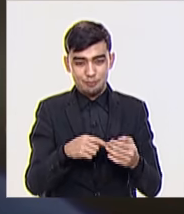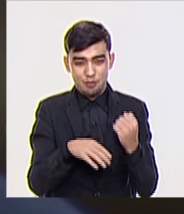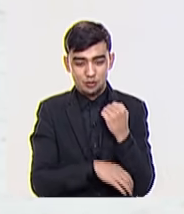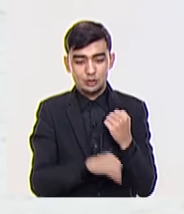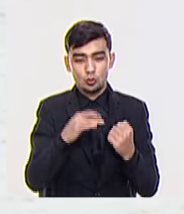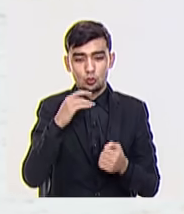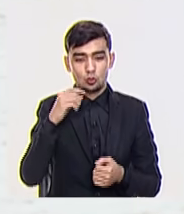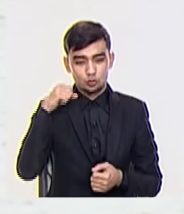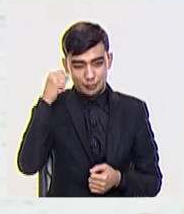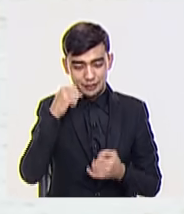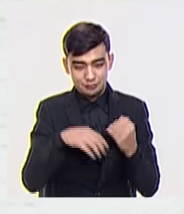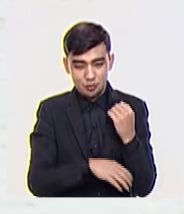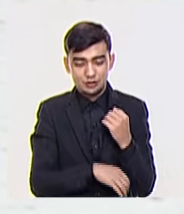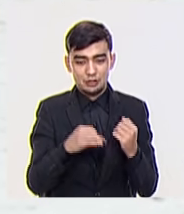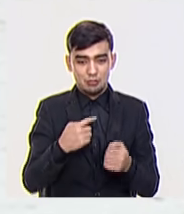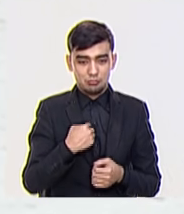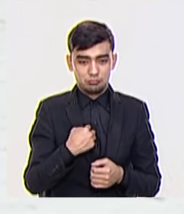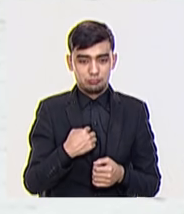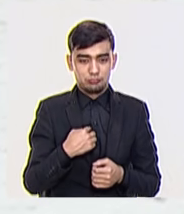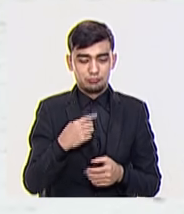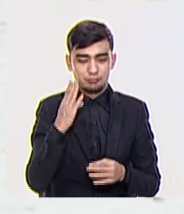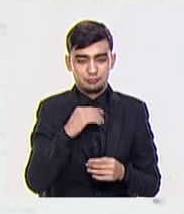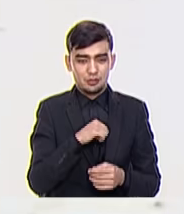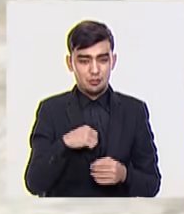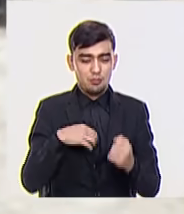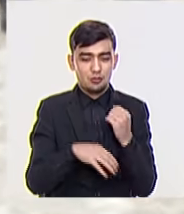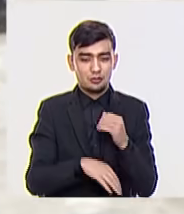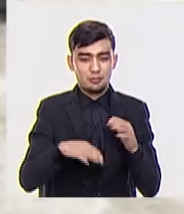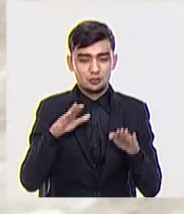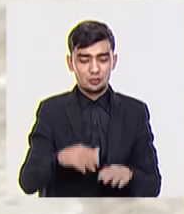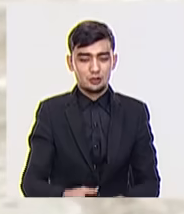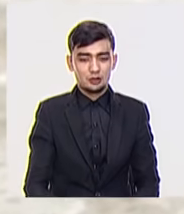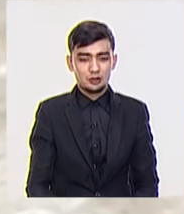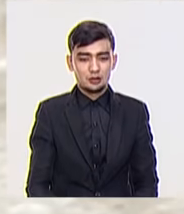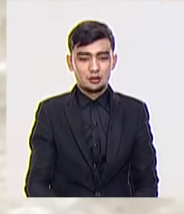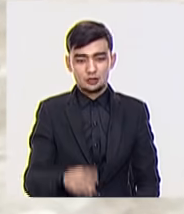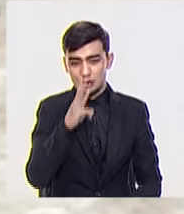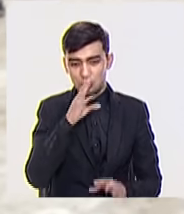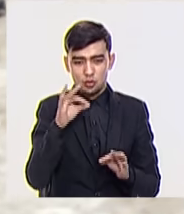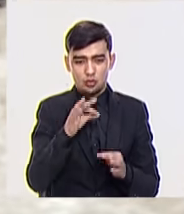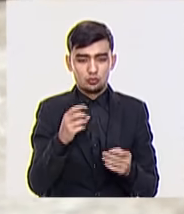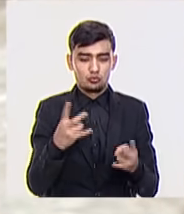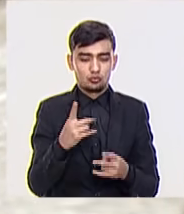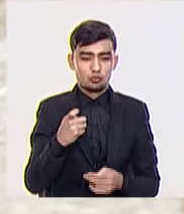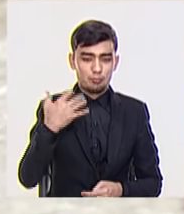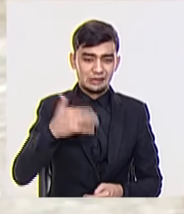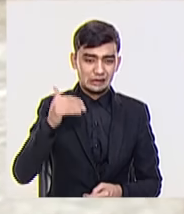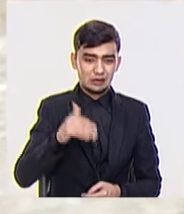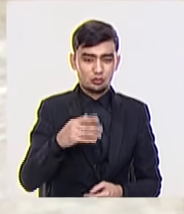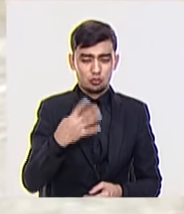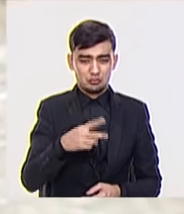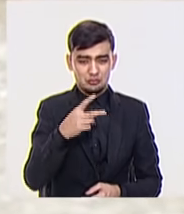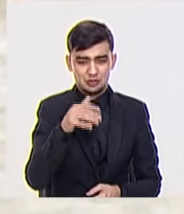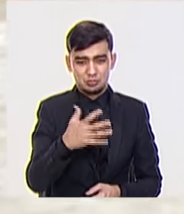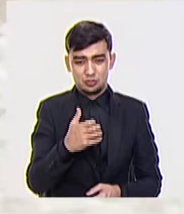орында. Депутаттың айтқанын әрине ел бұрыннан бері айтып жүр. Табыс негізі 150 мың болу керек,